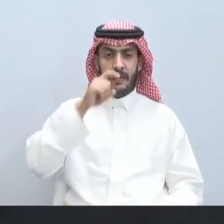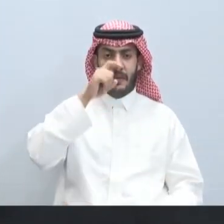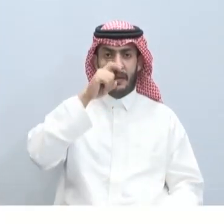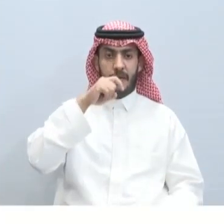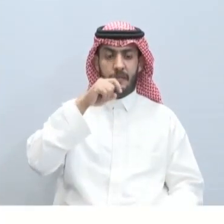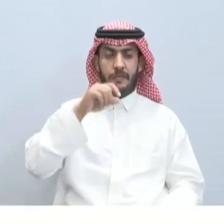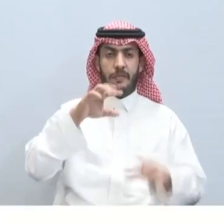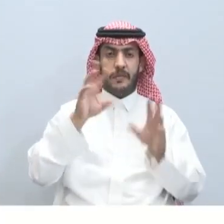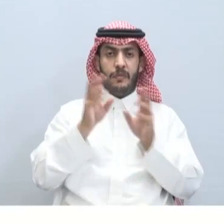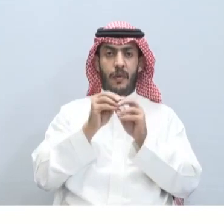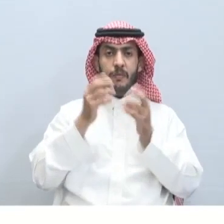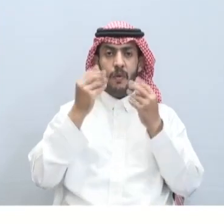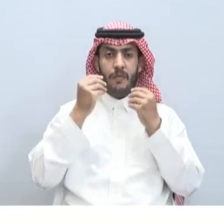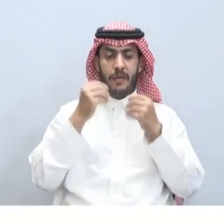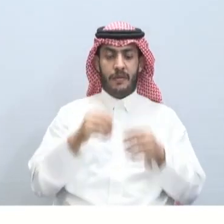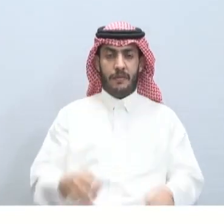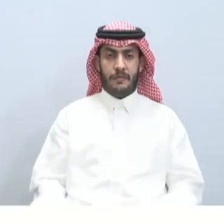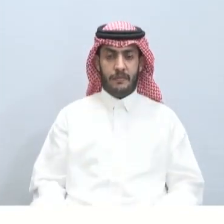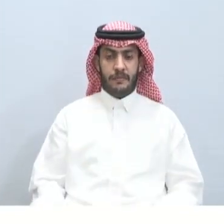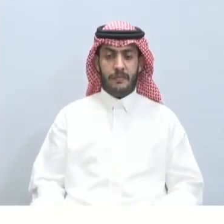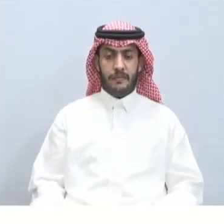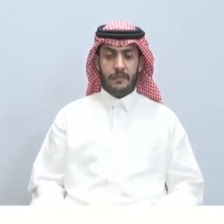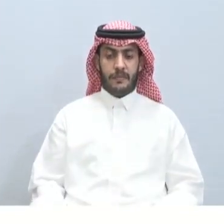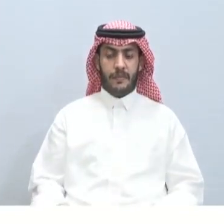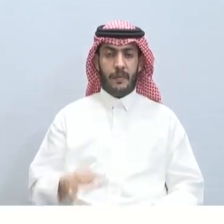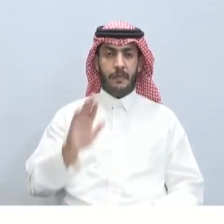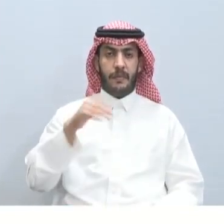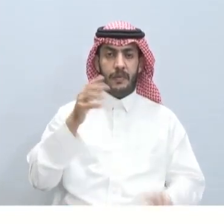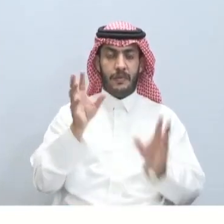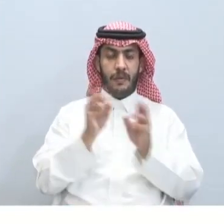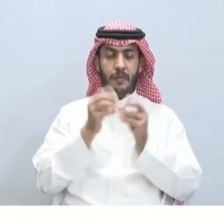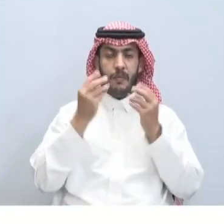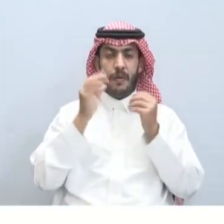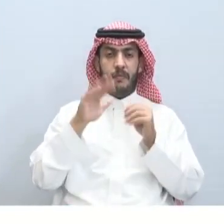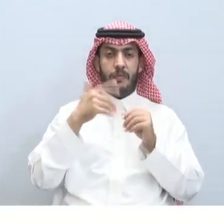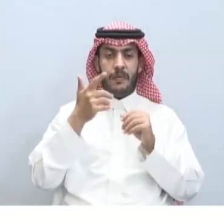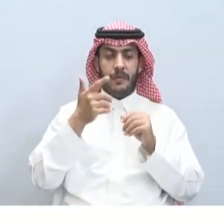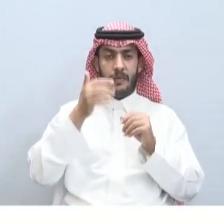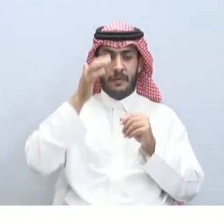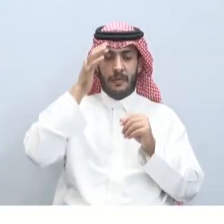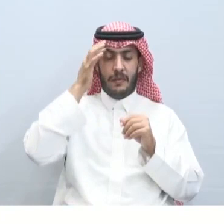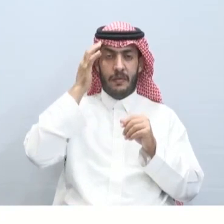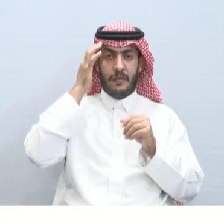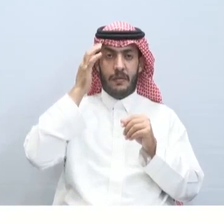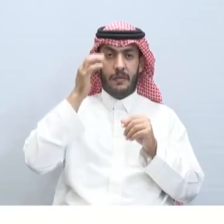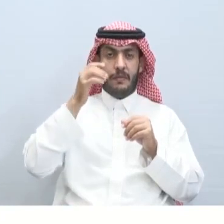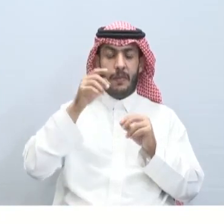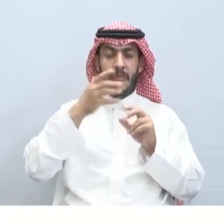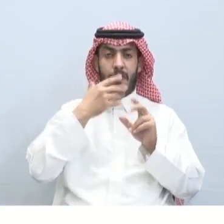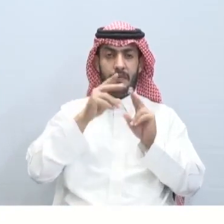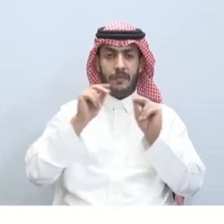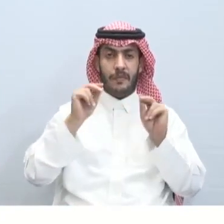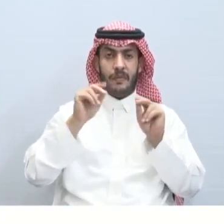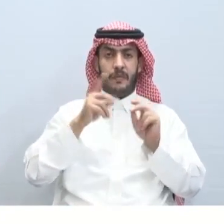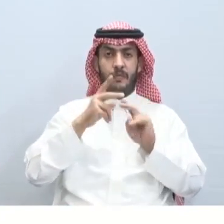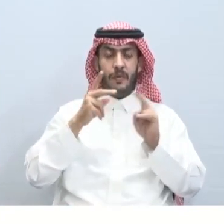الى جمع المعلومات وبالتالي يجب عليها جمع المعلومات لتحديد ما اذا كانت الشراح في السوق متشابهه